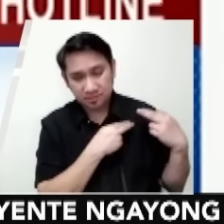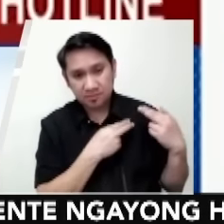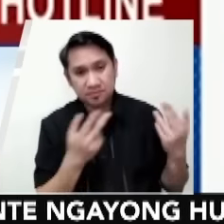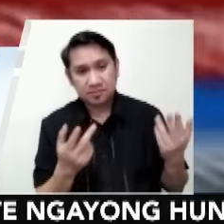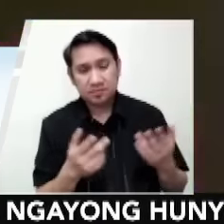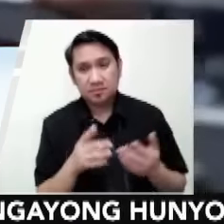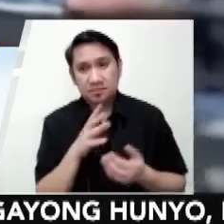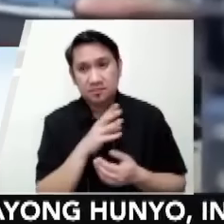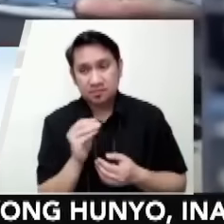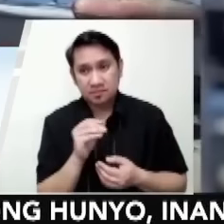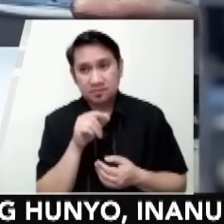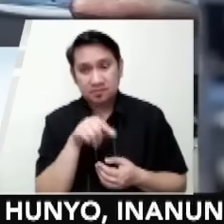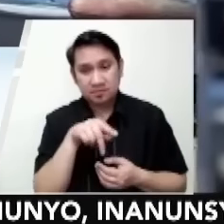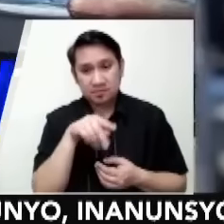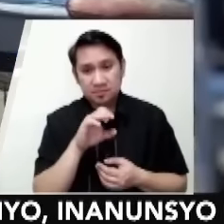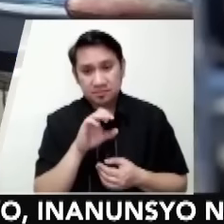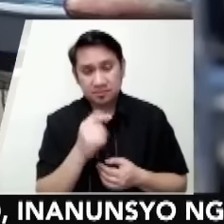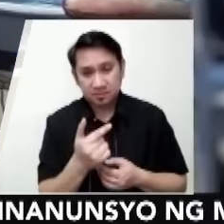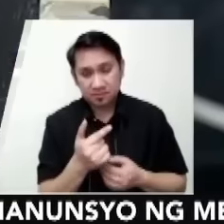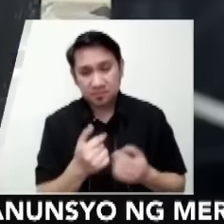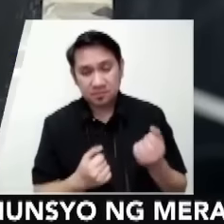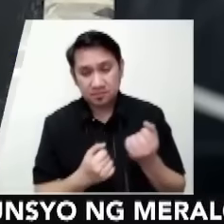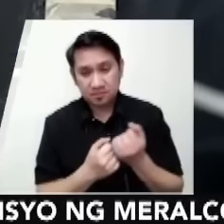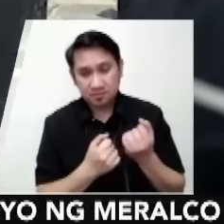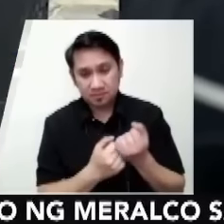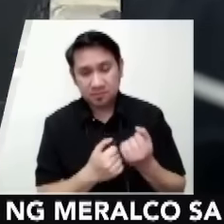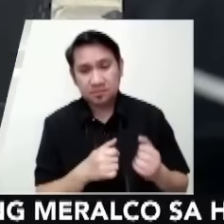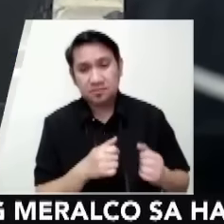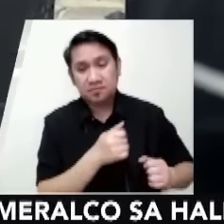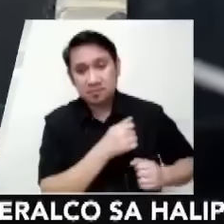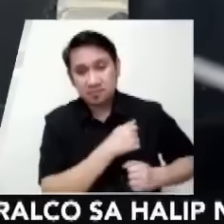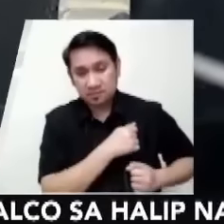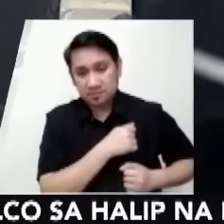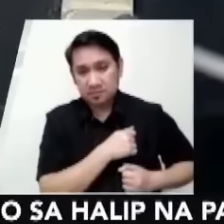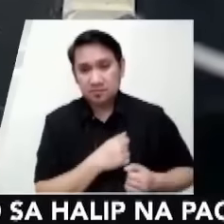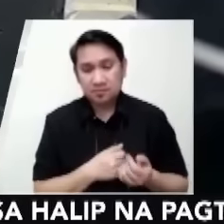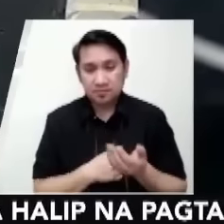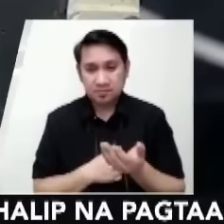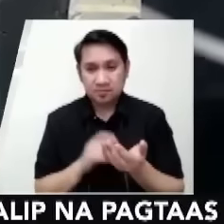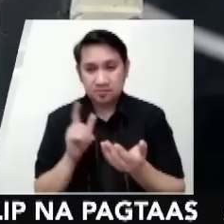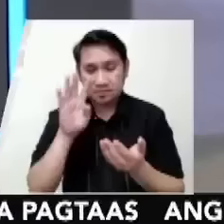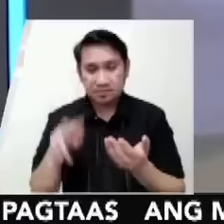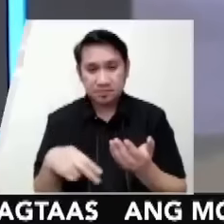of the Philippines. Para sa GMA Integrated News, Joseph Morong, nakatutok 24 oras.